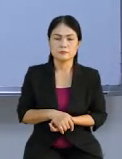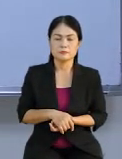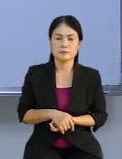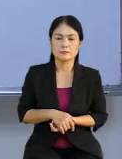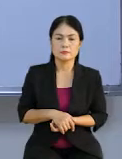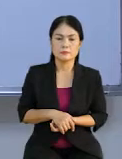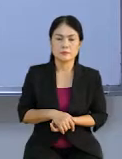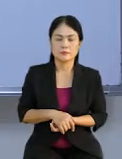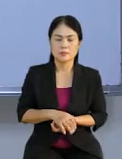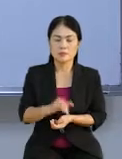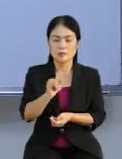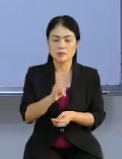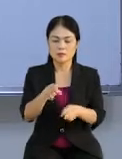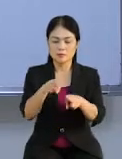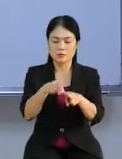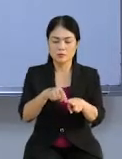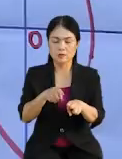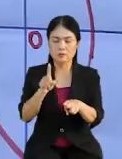Cô bình tọt muối.